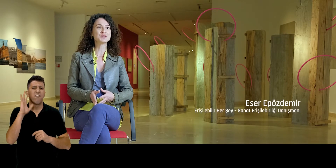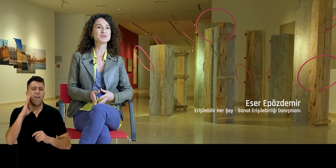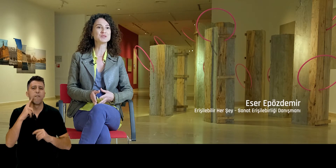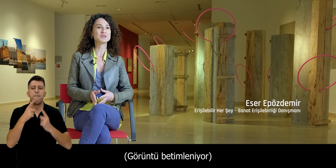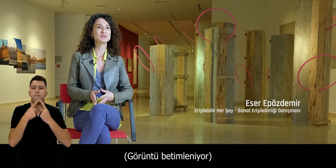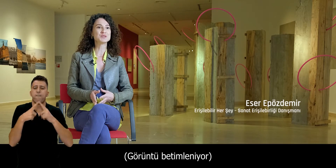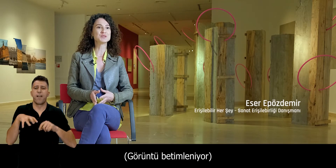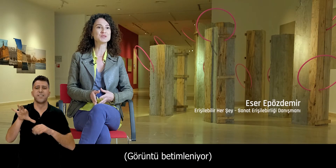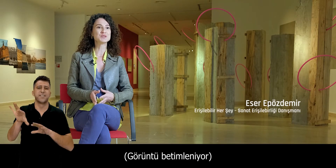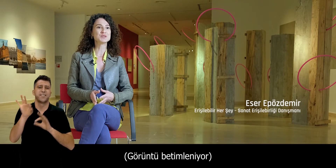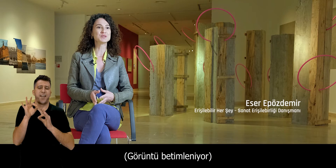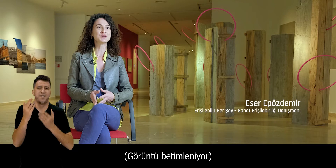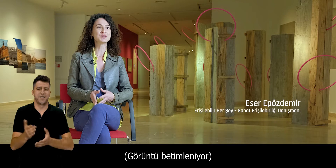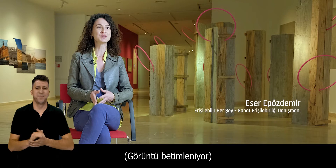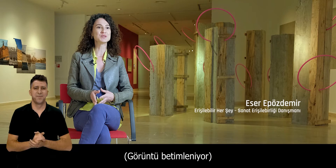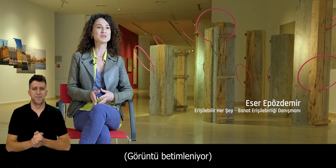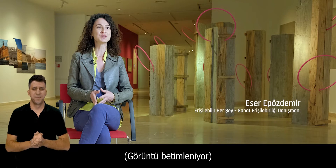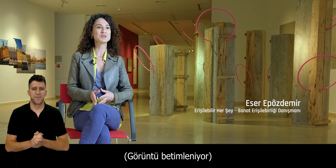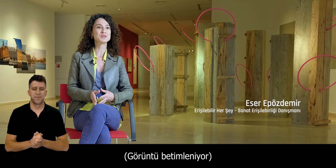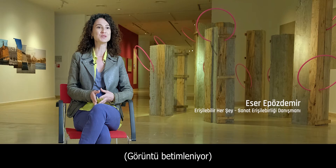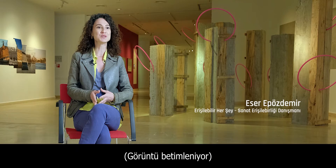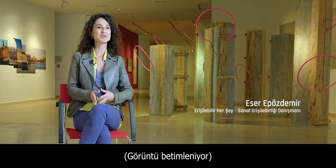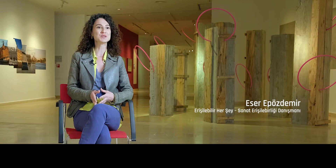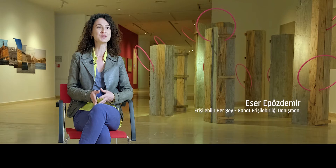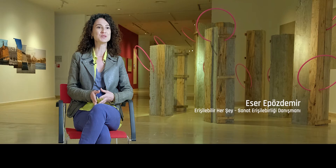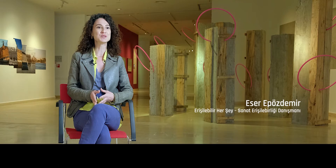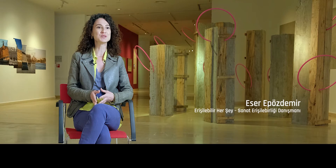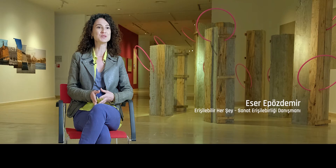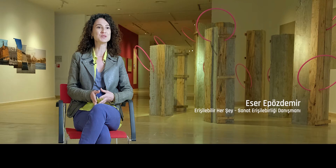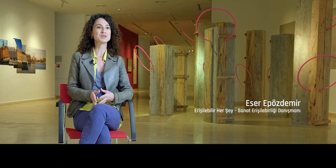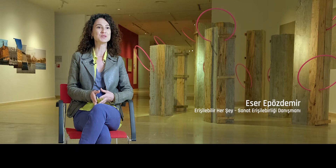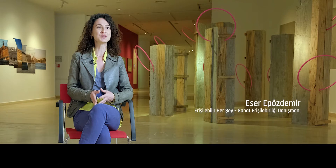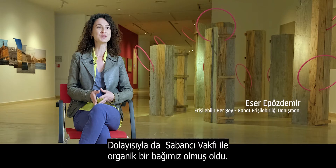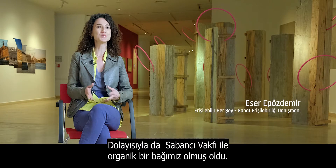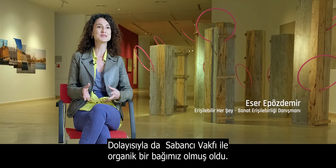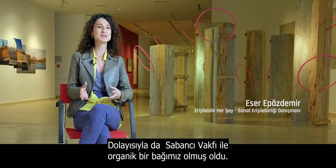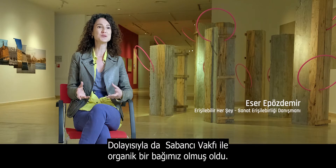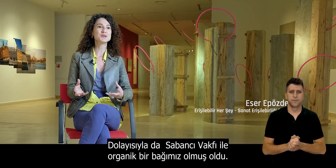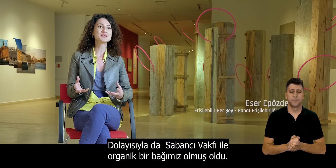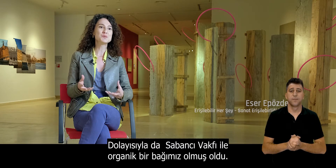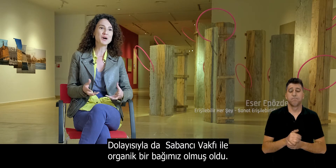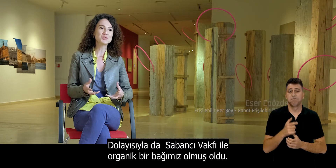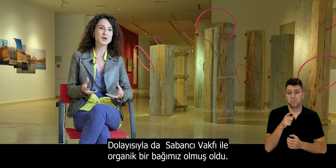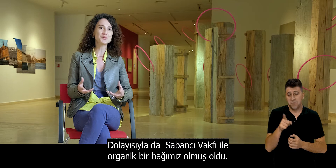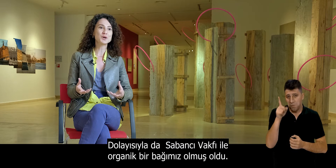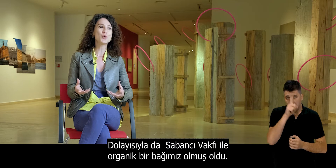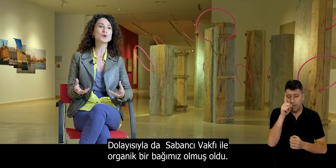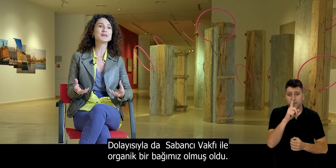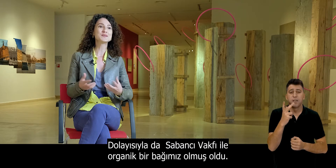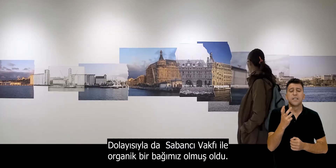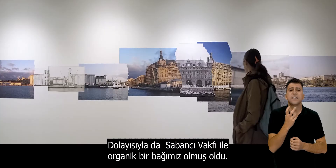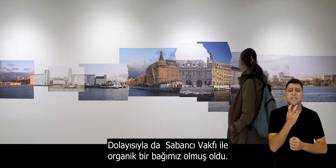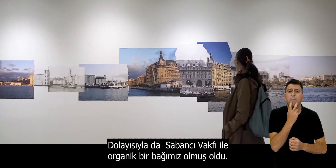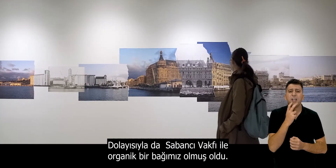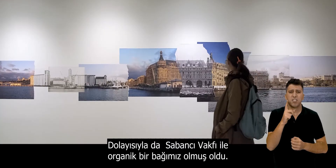seçildi. Eser Ep Özdemir, Erişilebilir Her Şey Sanat Erişilebilirliği Danışmanı. Dolayısıyla Sabancı Vakfı ile